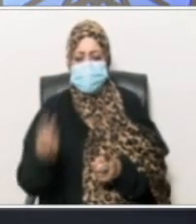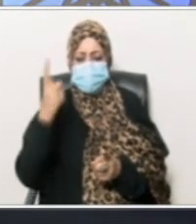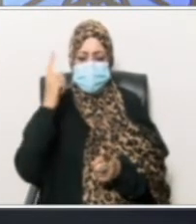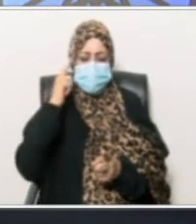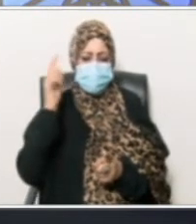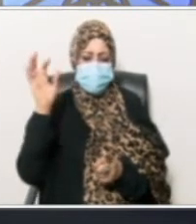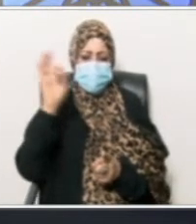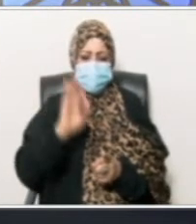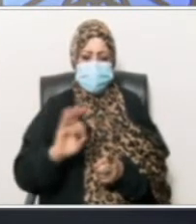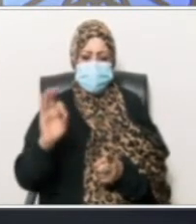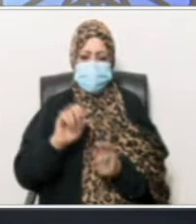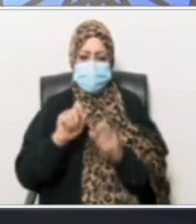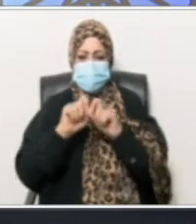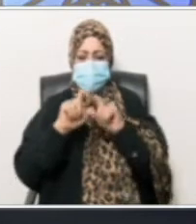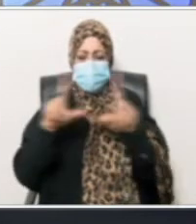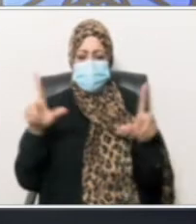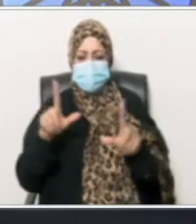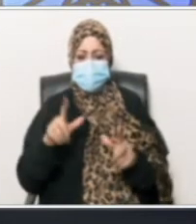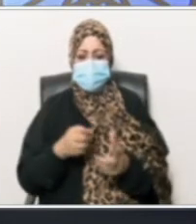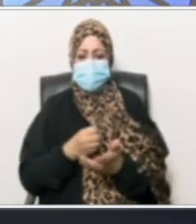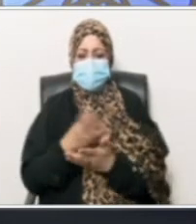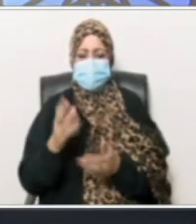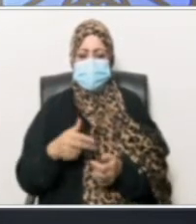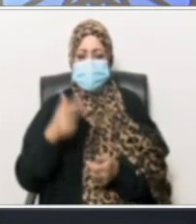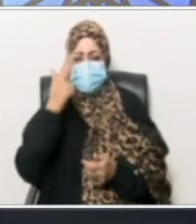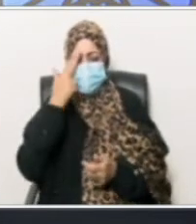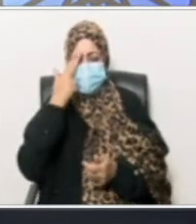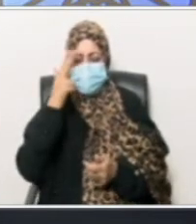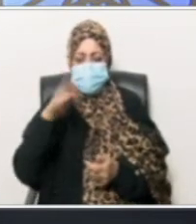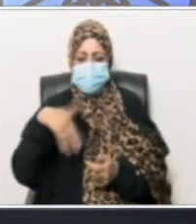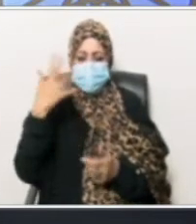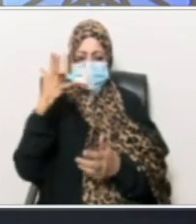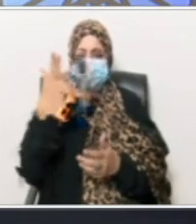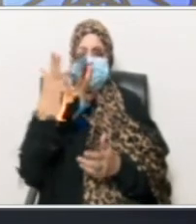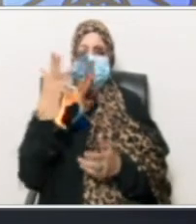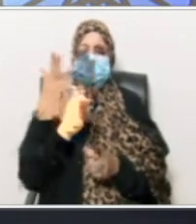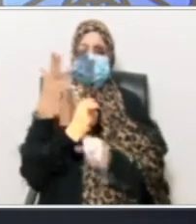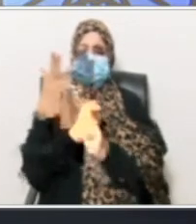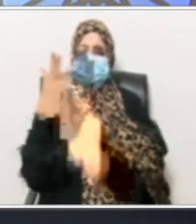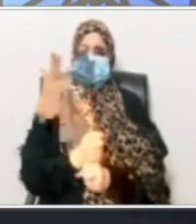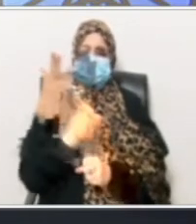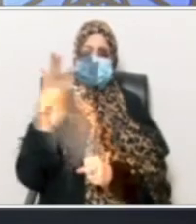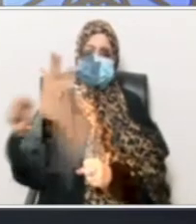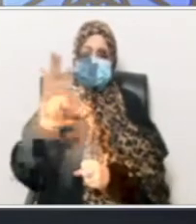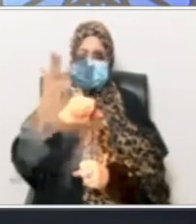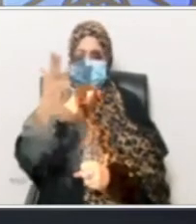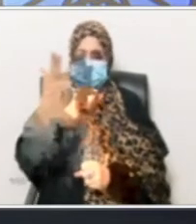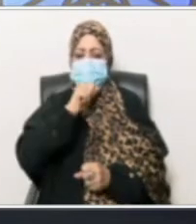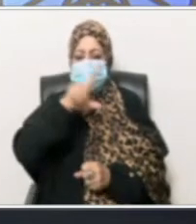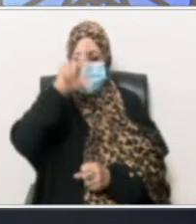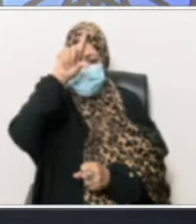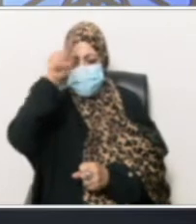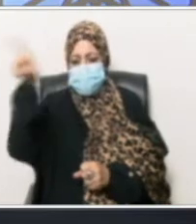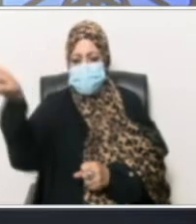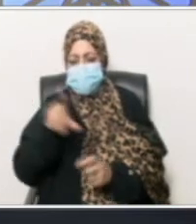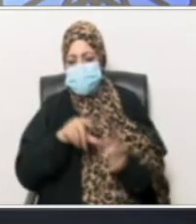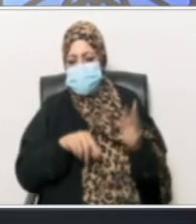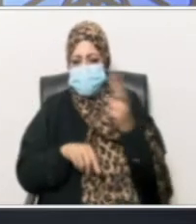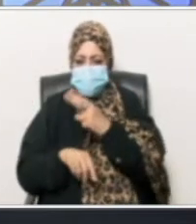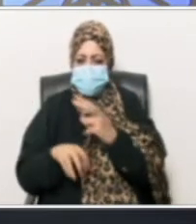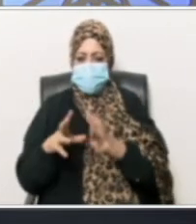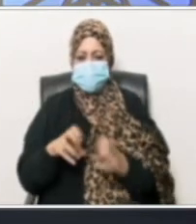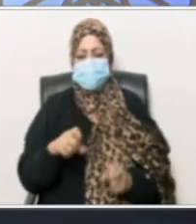الله ليجيب عنها هو، يعني وهو لا زال حيا ومعافا وبكامل